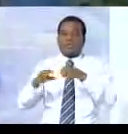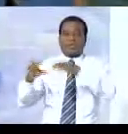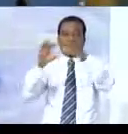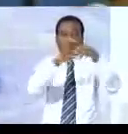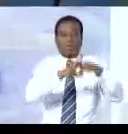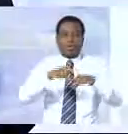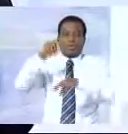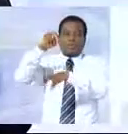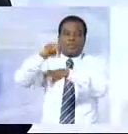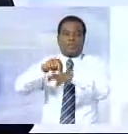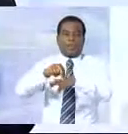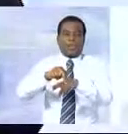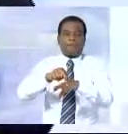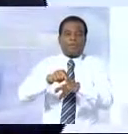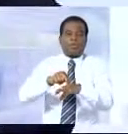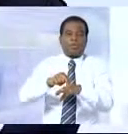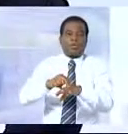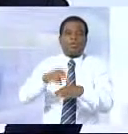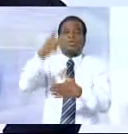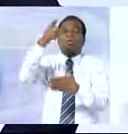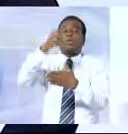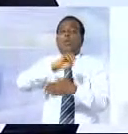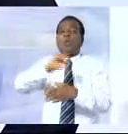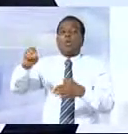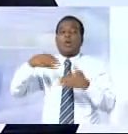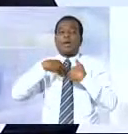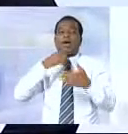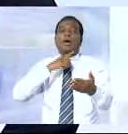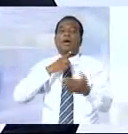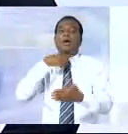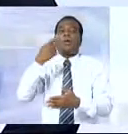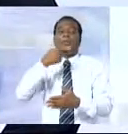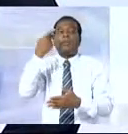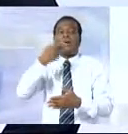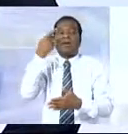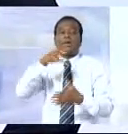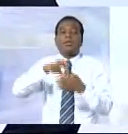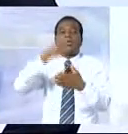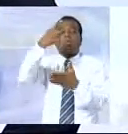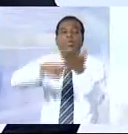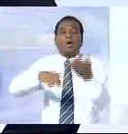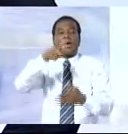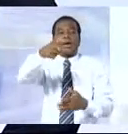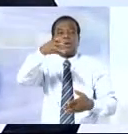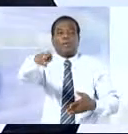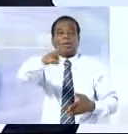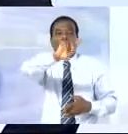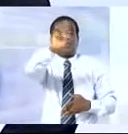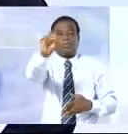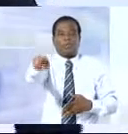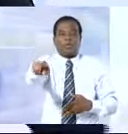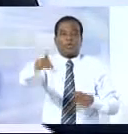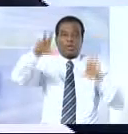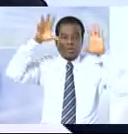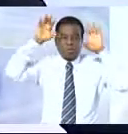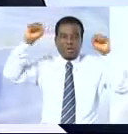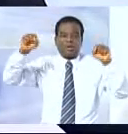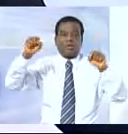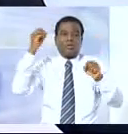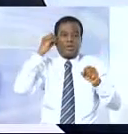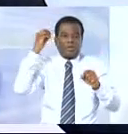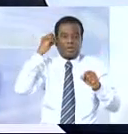coopération. De quoi s'est-il agi lors de la conférence des chefs d'État du Conseil de l'Entente? Le président de la République a fait